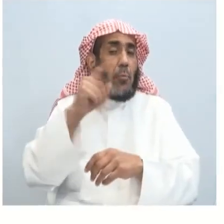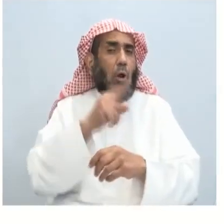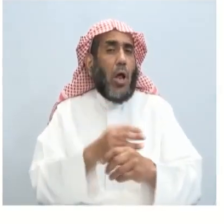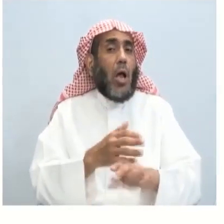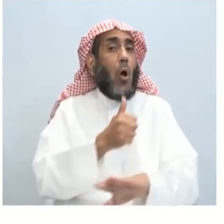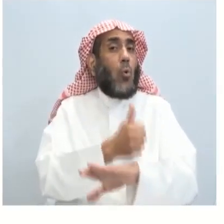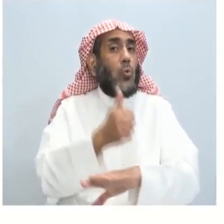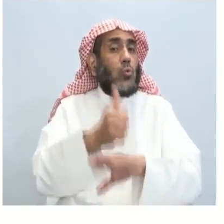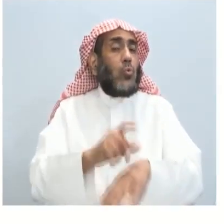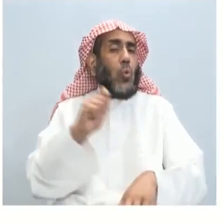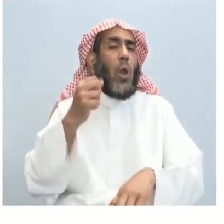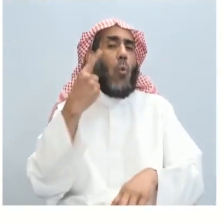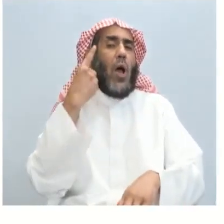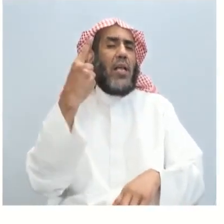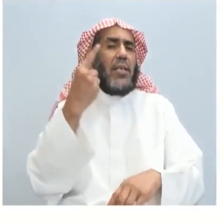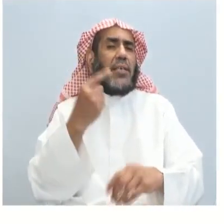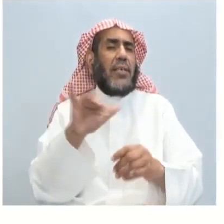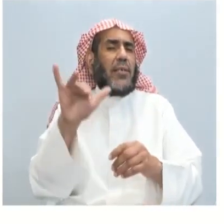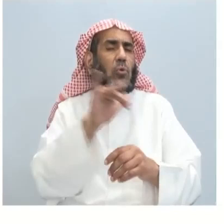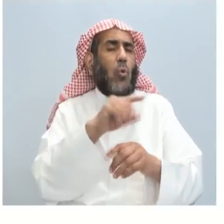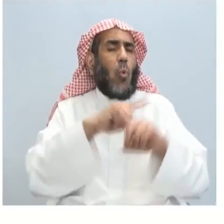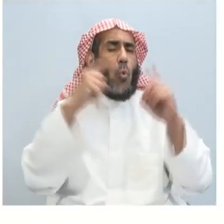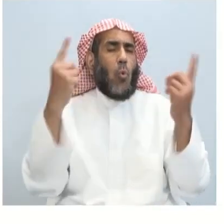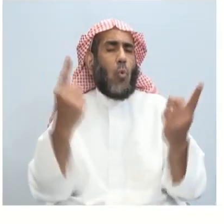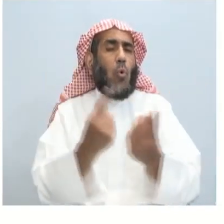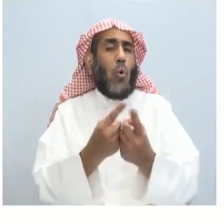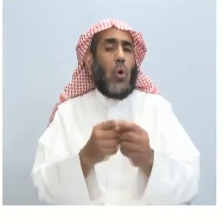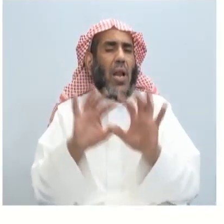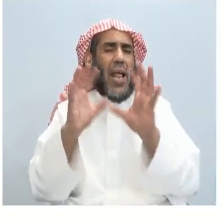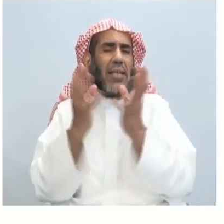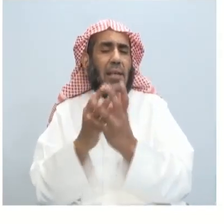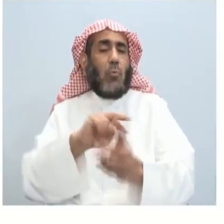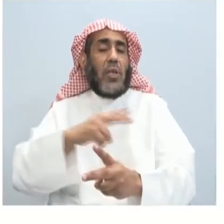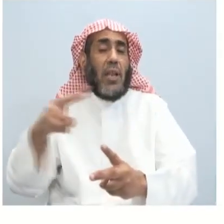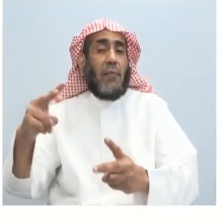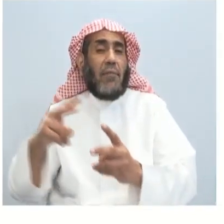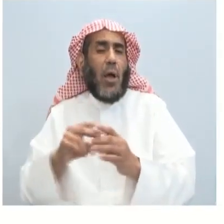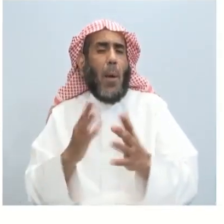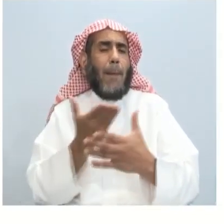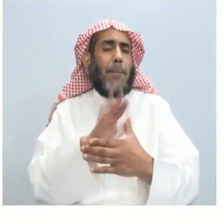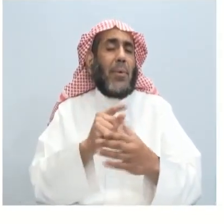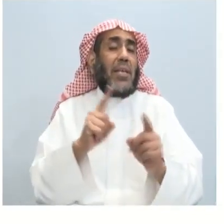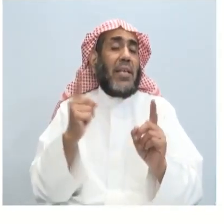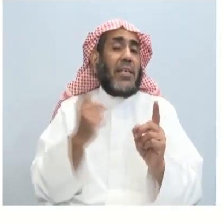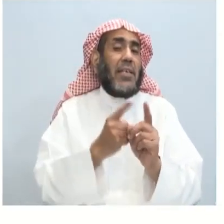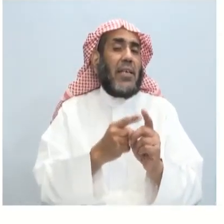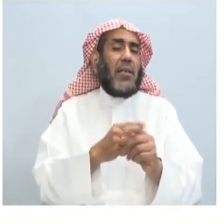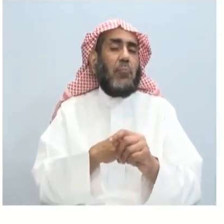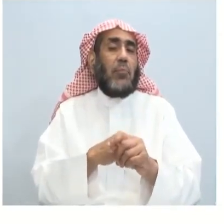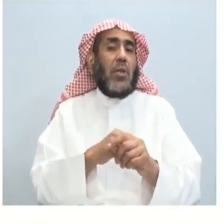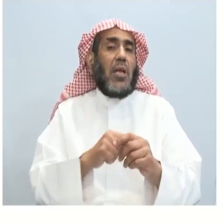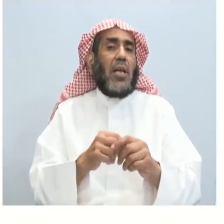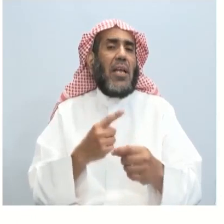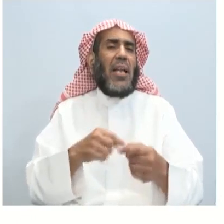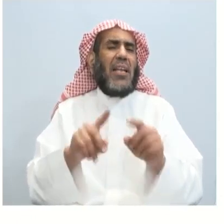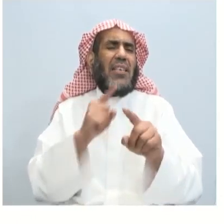اصولا واحده ترجع اليها كل الاجسام والاختلاف بينها يرجع الى الى